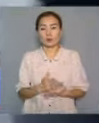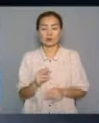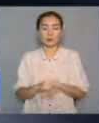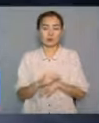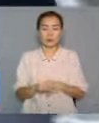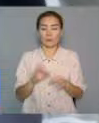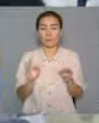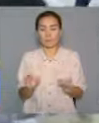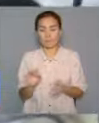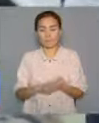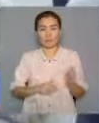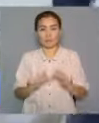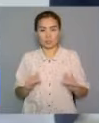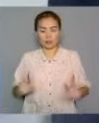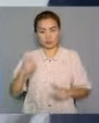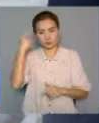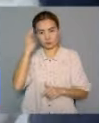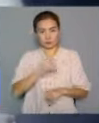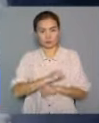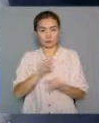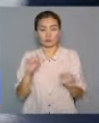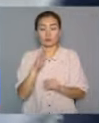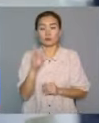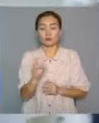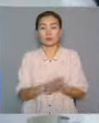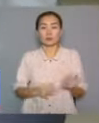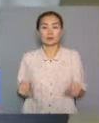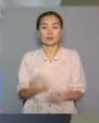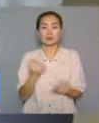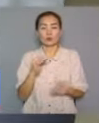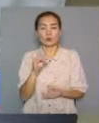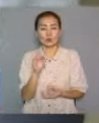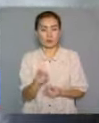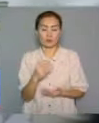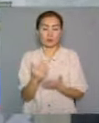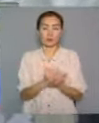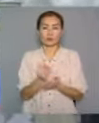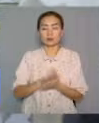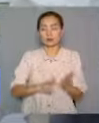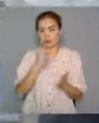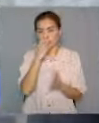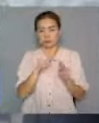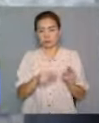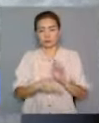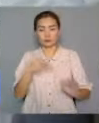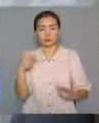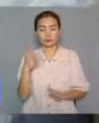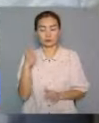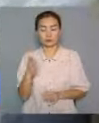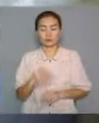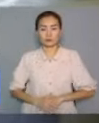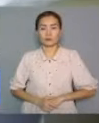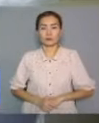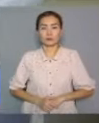Жүйелі оқыту тиімділігі мен оқушылардың білім деңгейі едәуір артқан. Қызықты сабақ өткізу бағдарын ол шетелдік мұғалімдердің дәріс